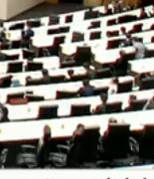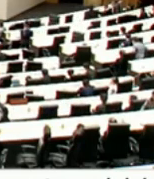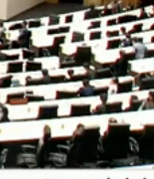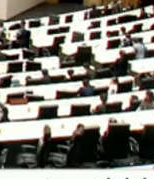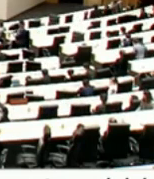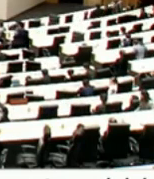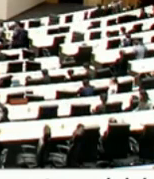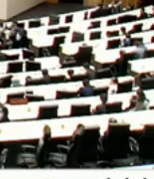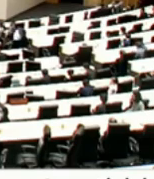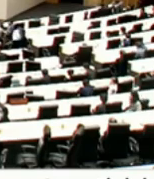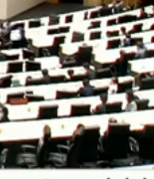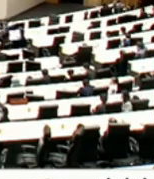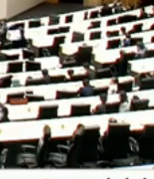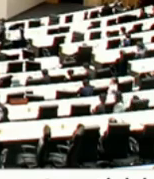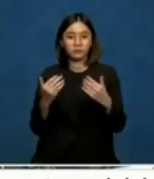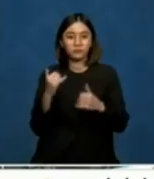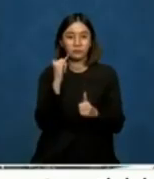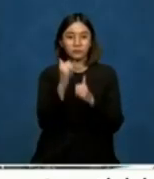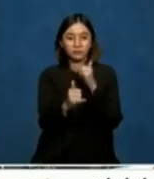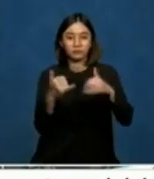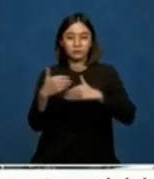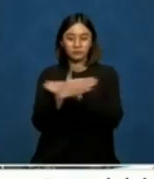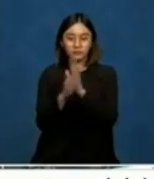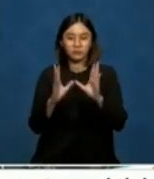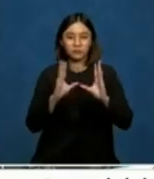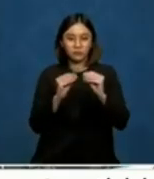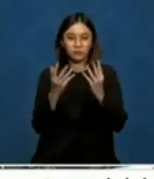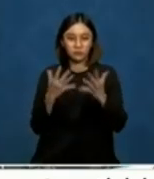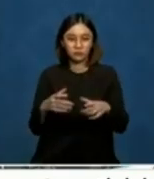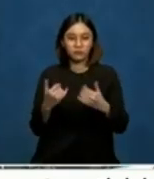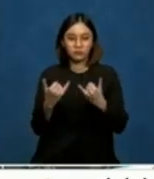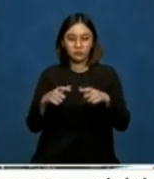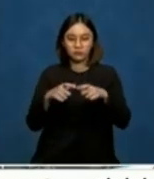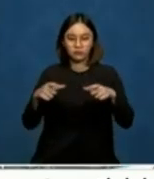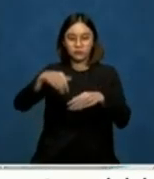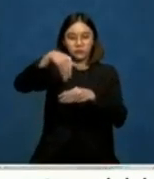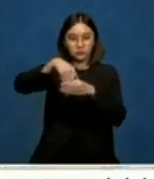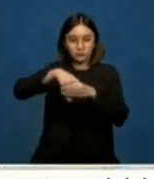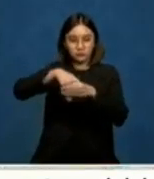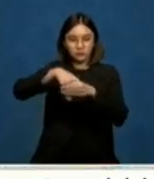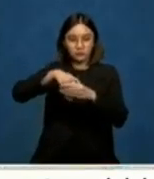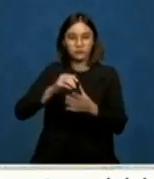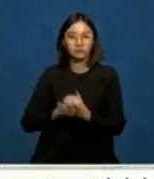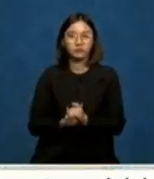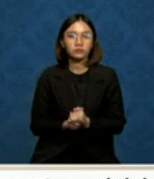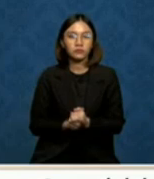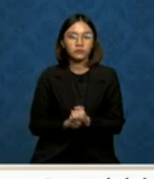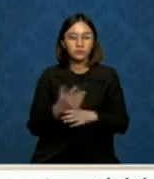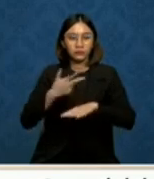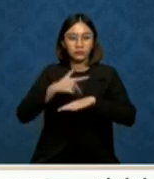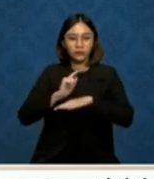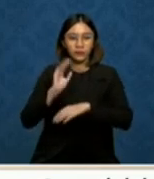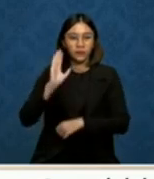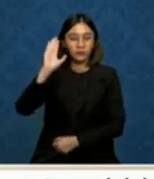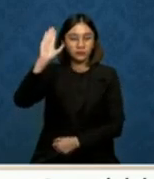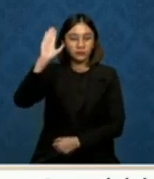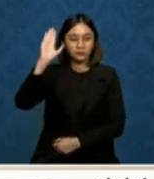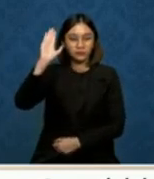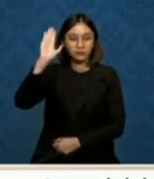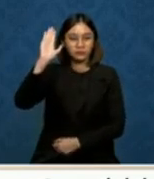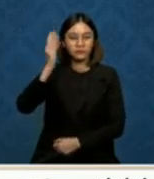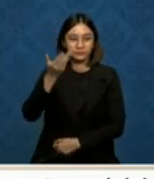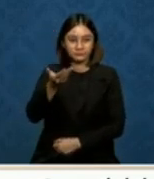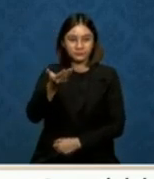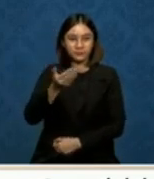ท่านสมาชิกที่เข้ามาในห้องแล้วนะครับก็กดปุ่มแสดงตนเลยนะครับ ครับท่านประธานครับ